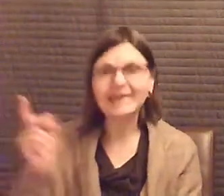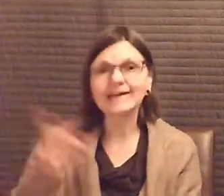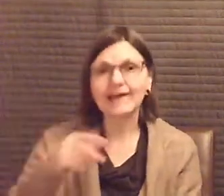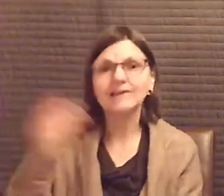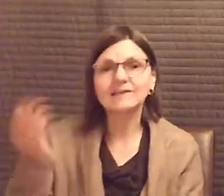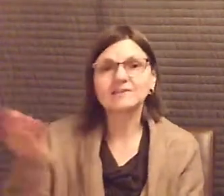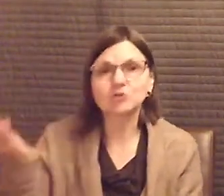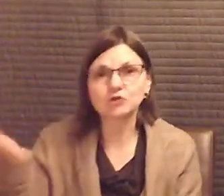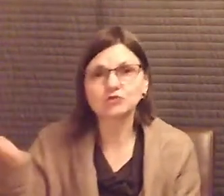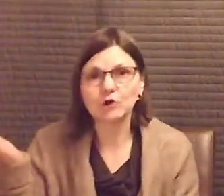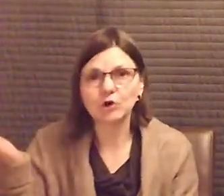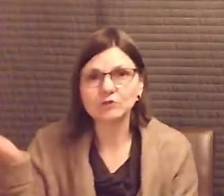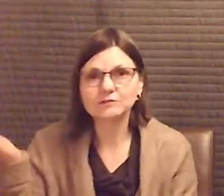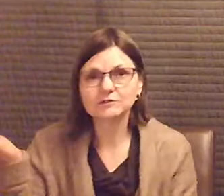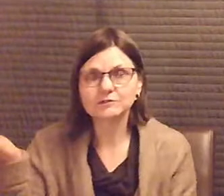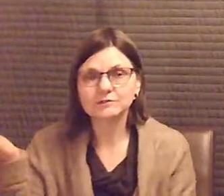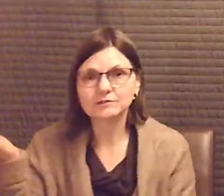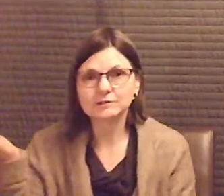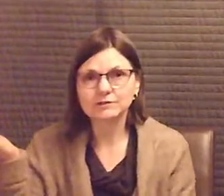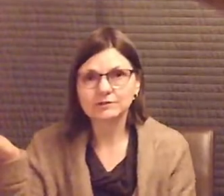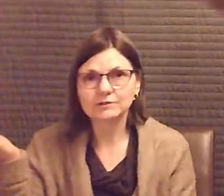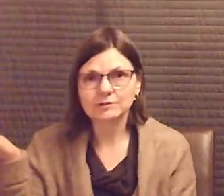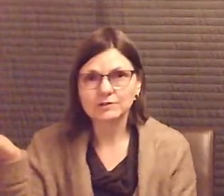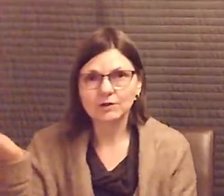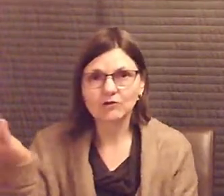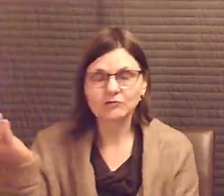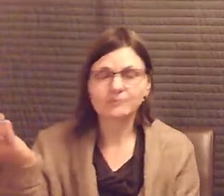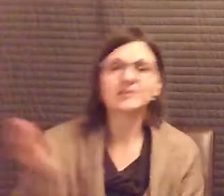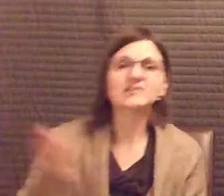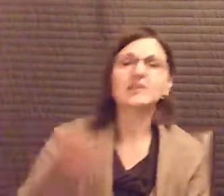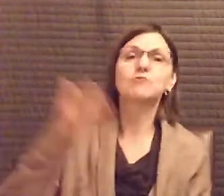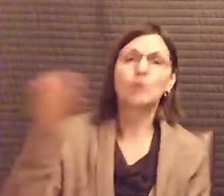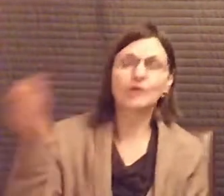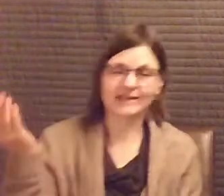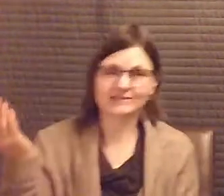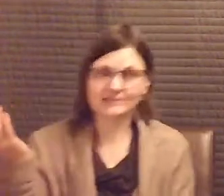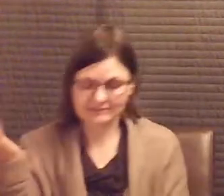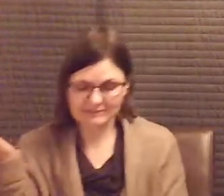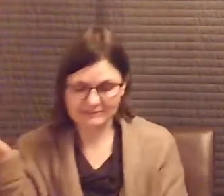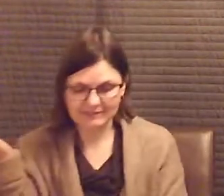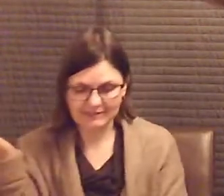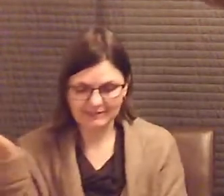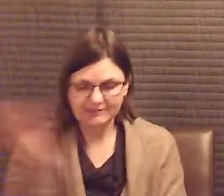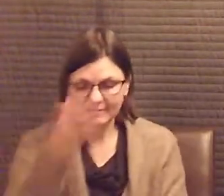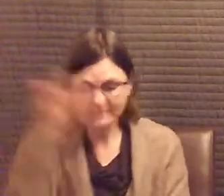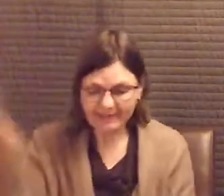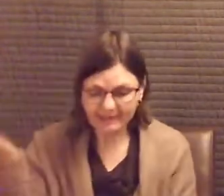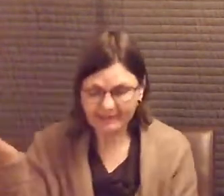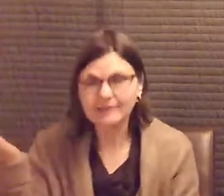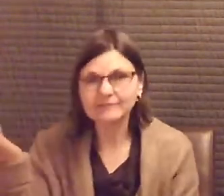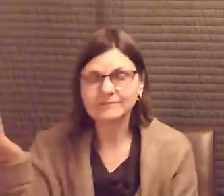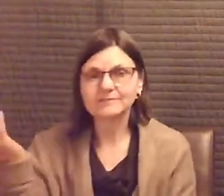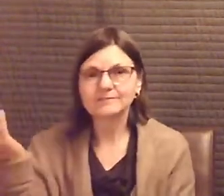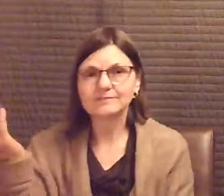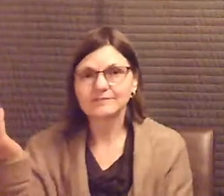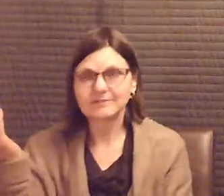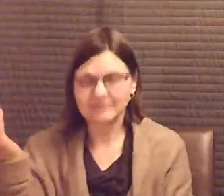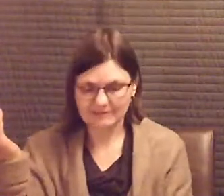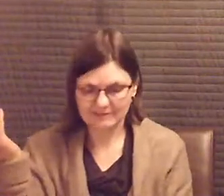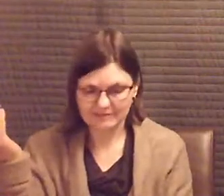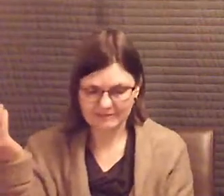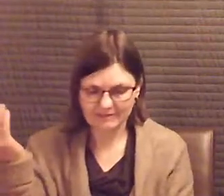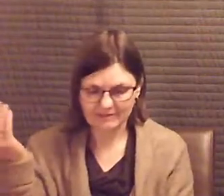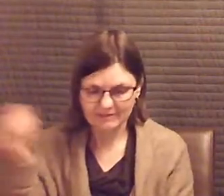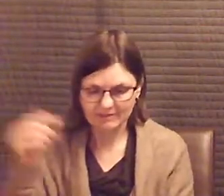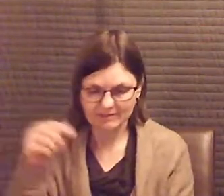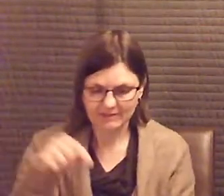konden aan ding hier is toch mooie spulletjes of een zijn voorrecht is blessing mijn zegeningen die god oh